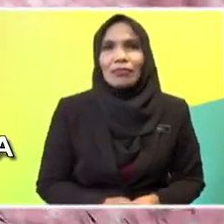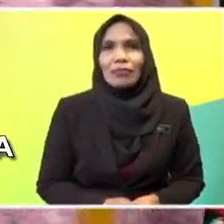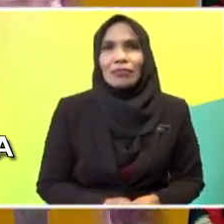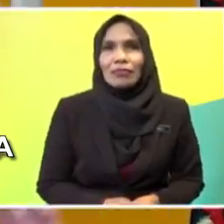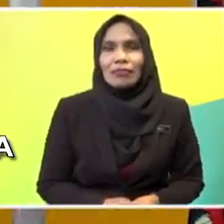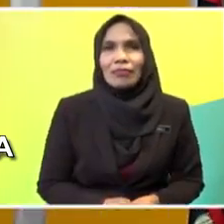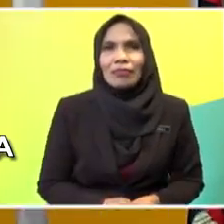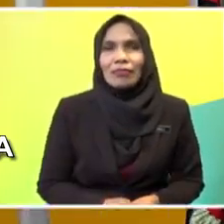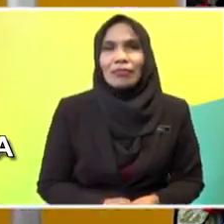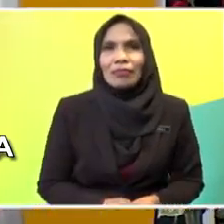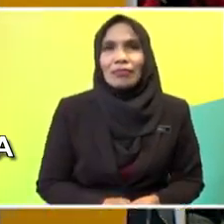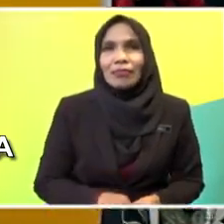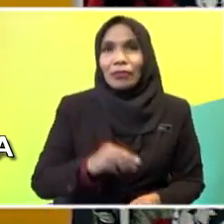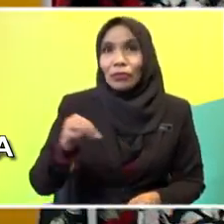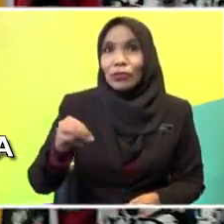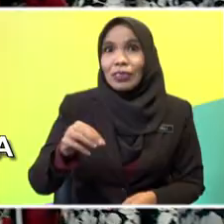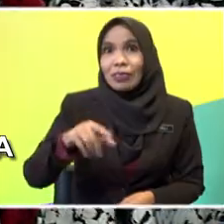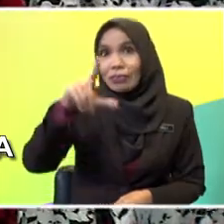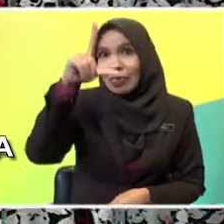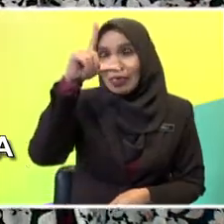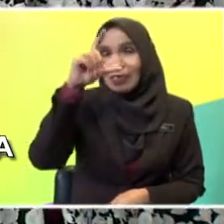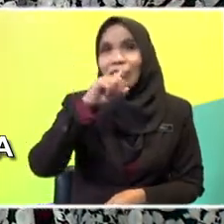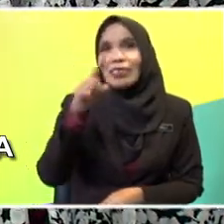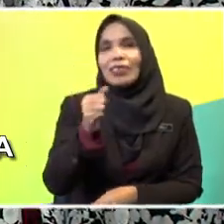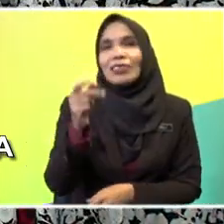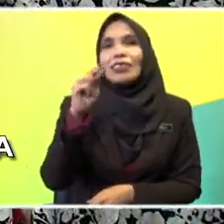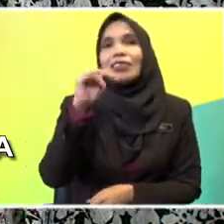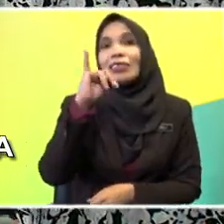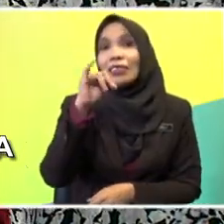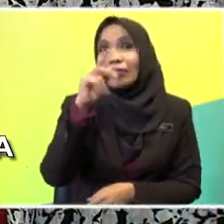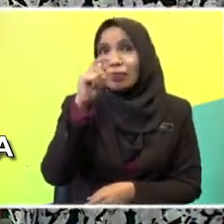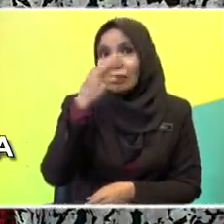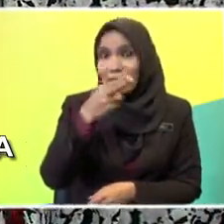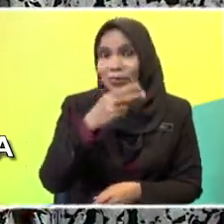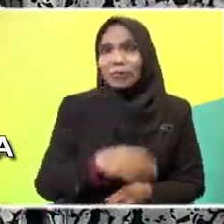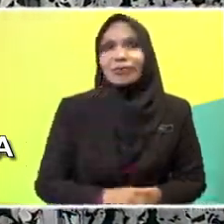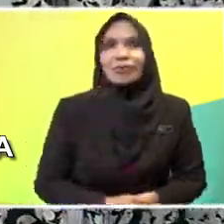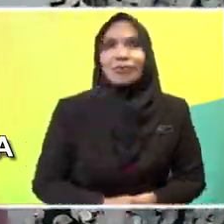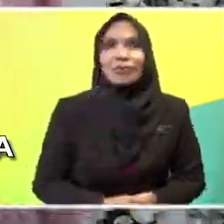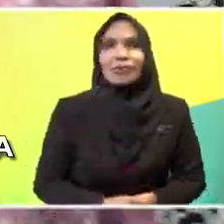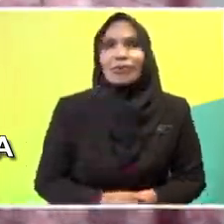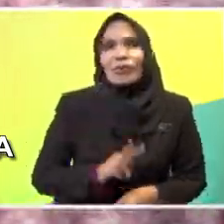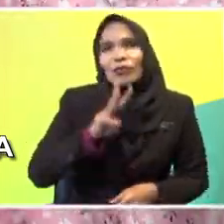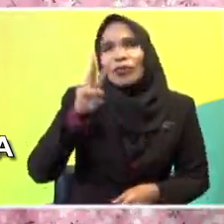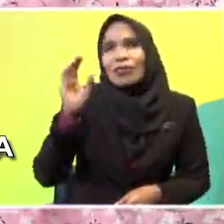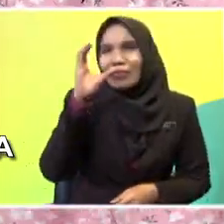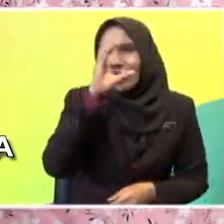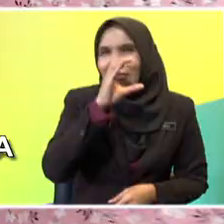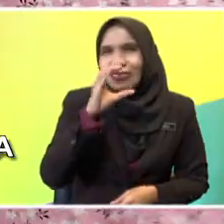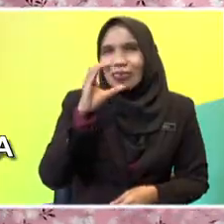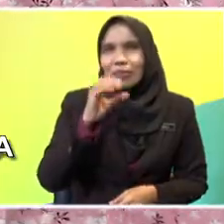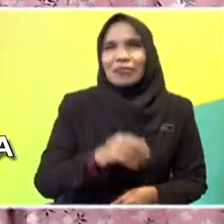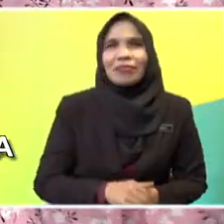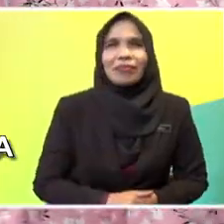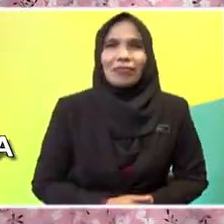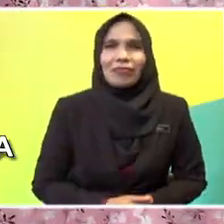juga murid lelaki Zarif tadi. Zarif, saya nak boleh buat baju Zarif. Zarif. Wah, cantiknya baju Zarif. Sama cantik dengan